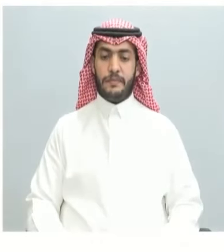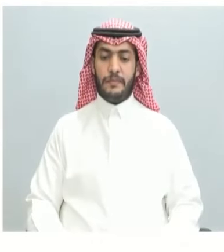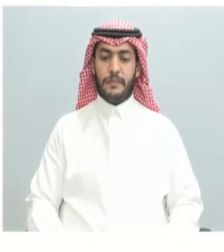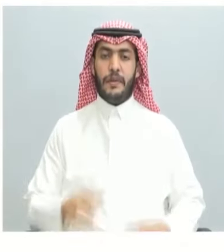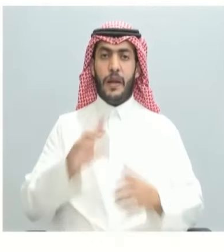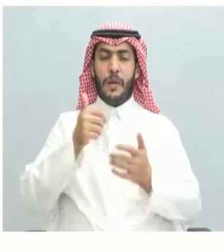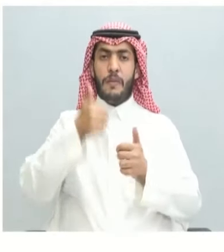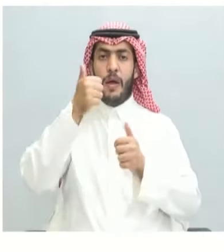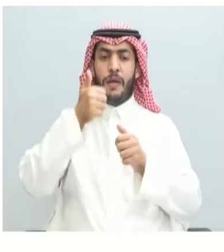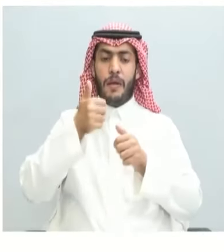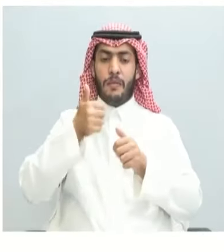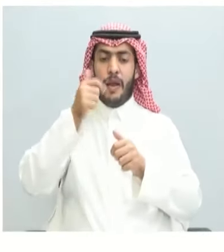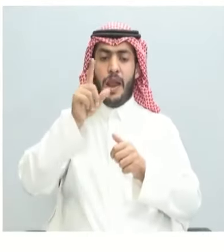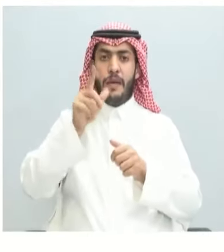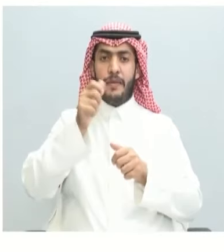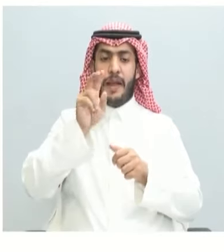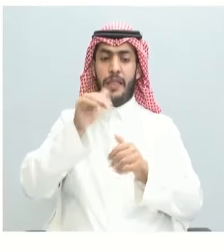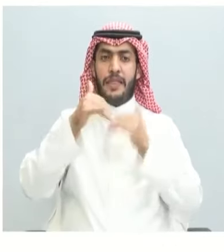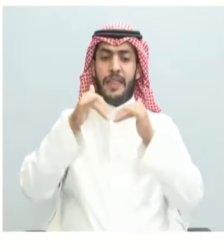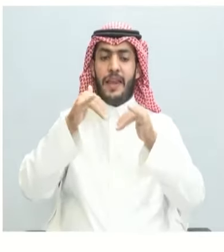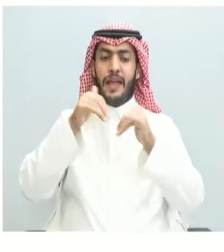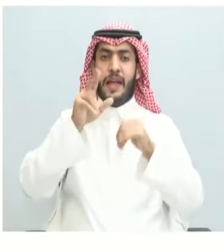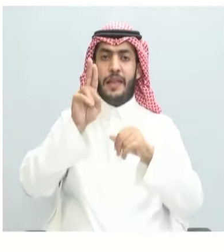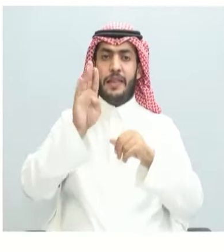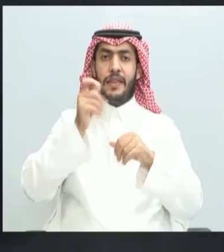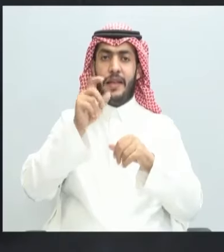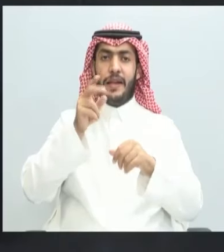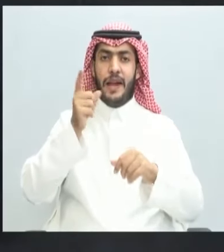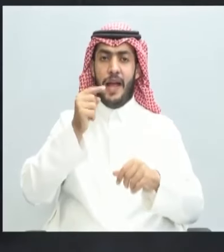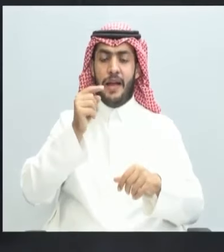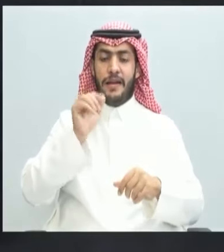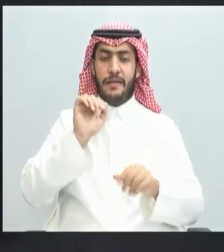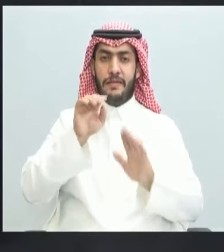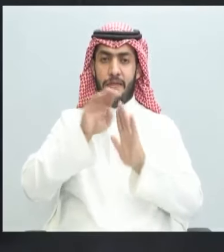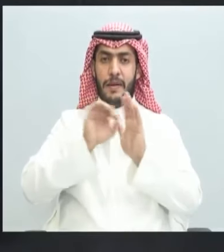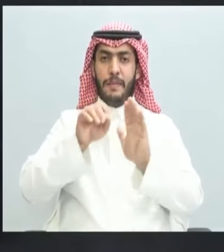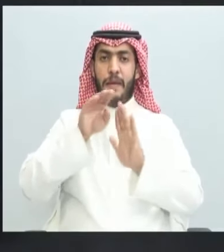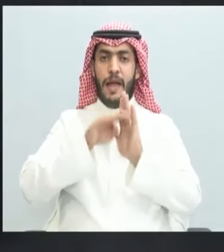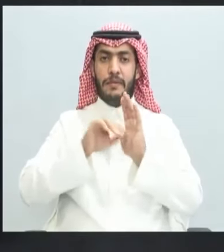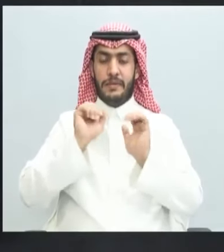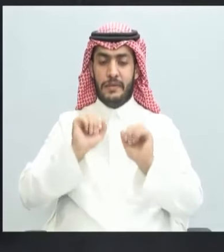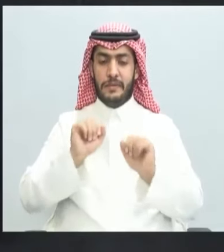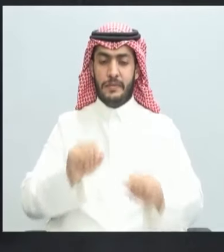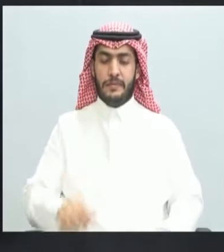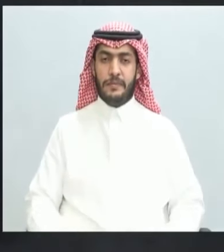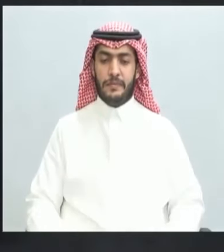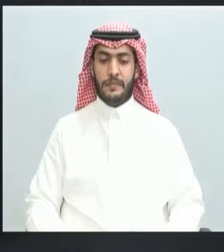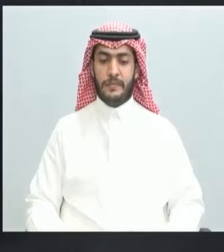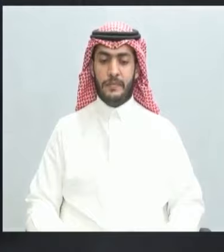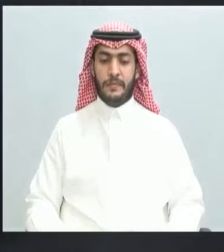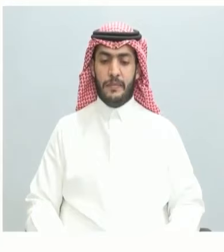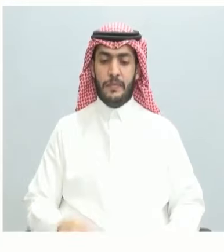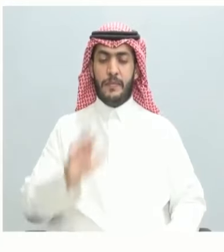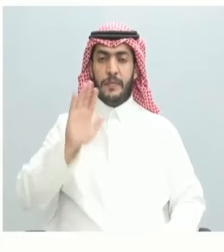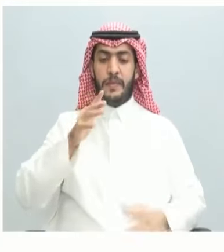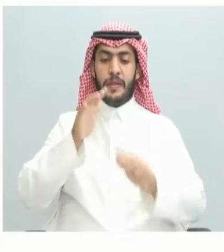اين يمكن العثور على لبنات التكرار من خلال الفئات الخاصه باللبان البرمجيه احسنتم نجدها